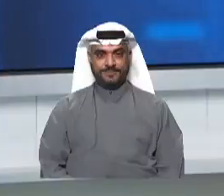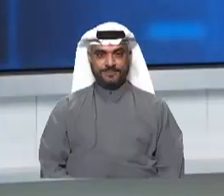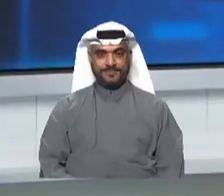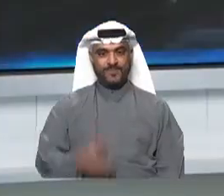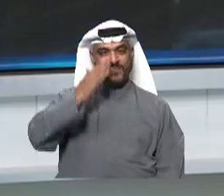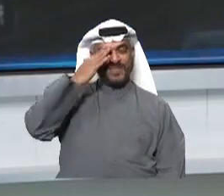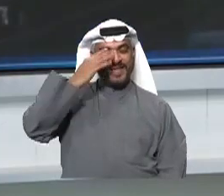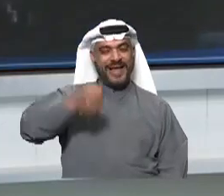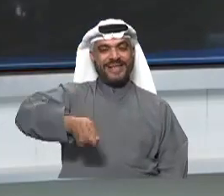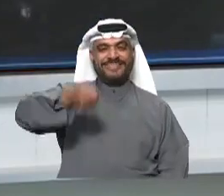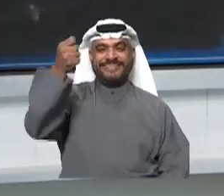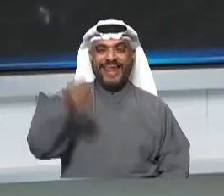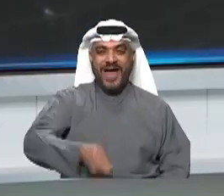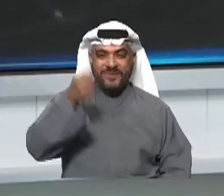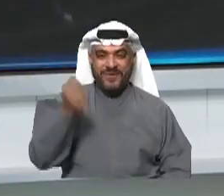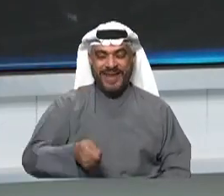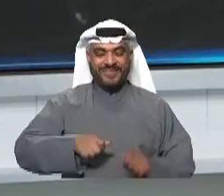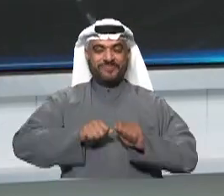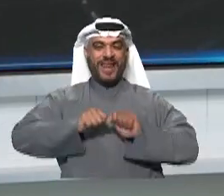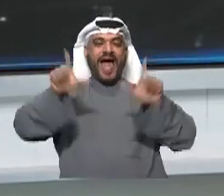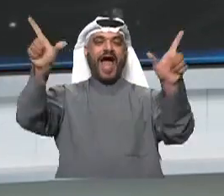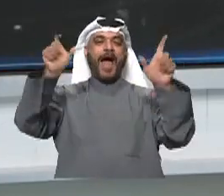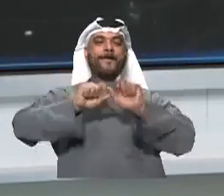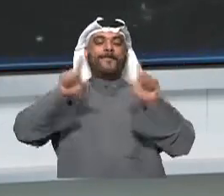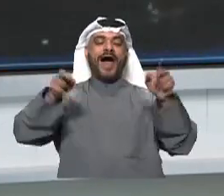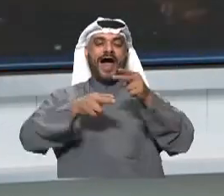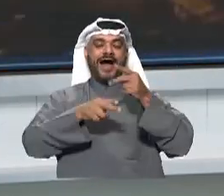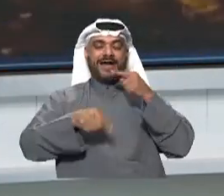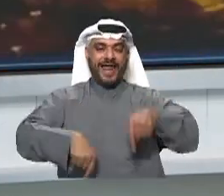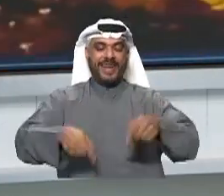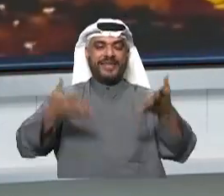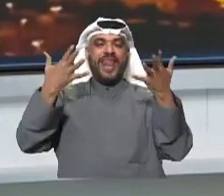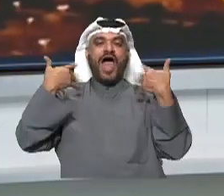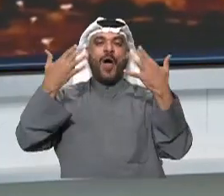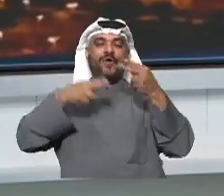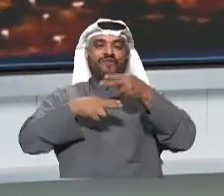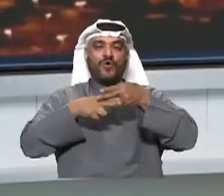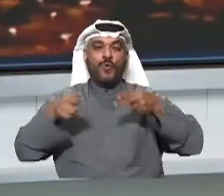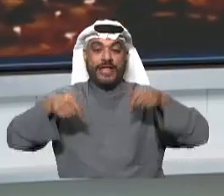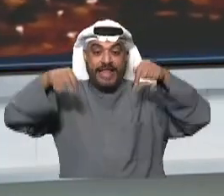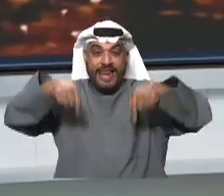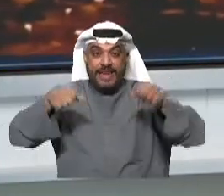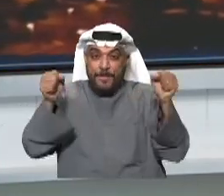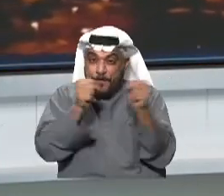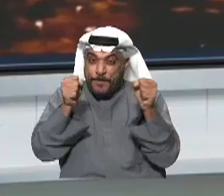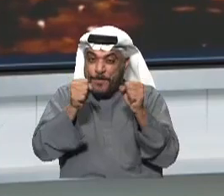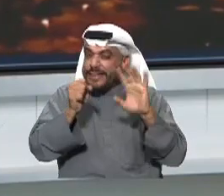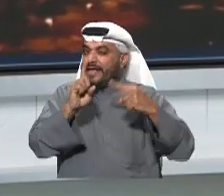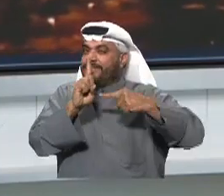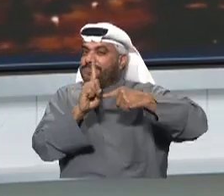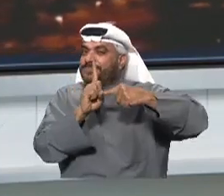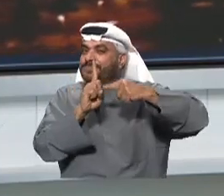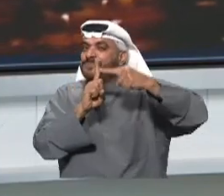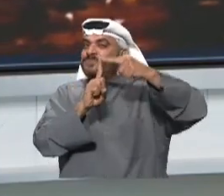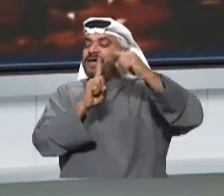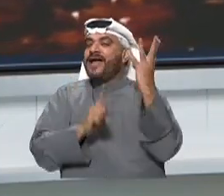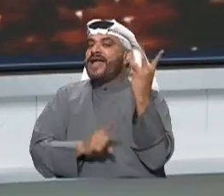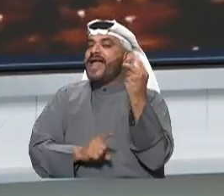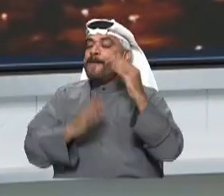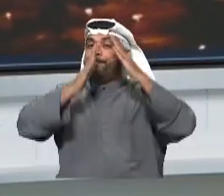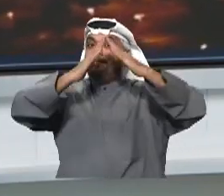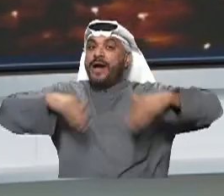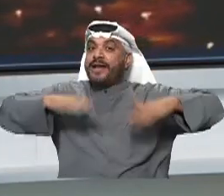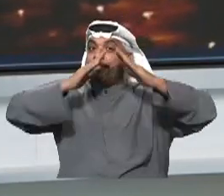بنمسي عليكم بالخير اعزائي المشاهدين الاجواء الحاليه الاجواء تميل الى البروده وتصل درجات الحراره حاليا في معظم المناطق البريه